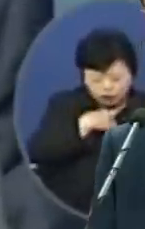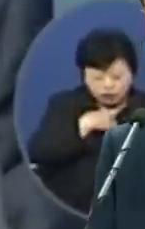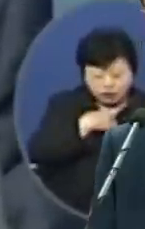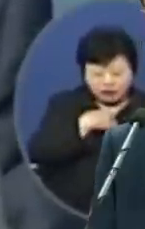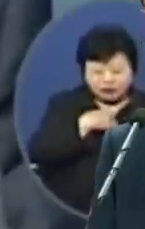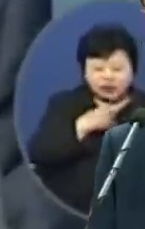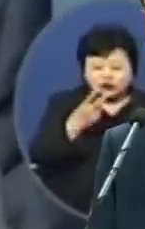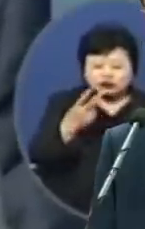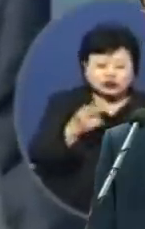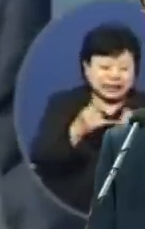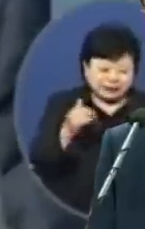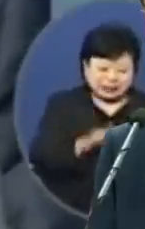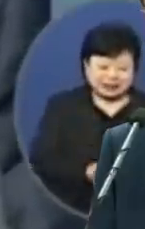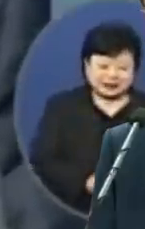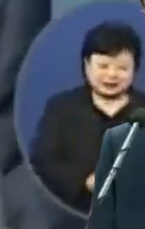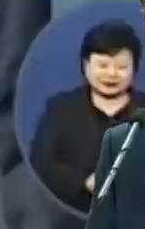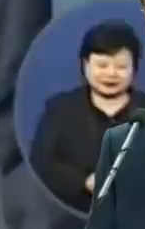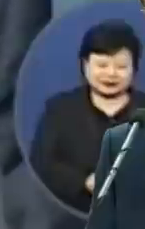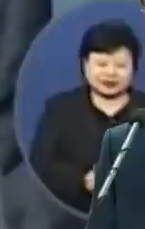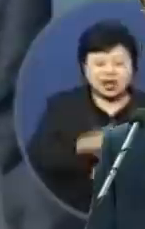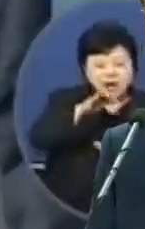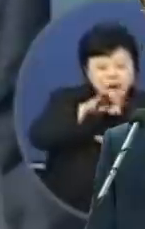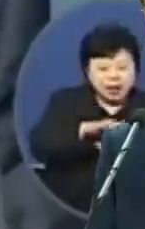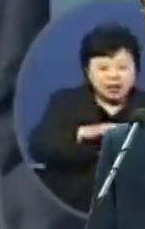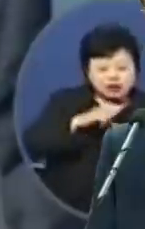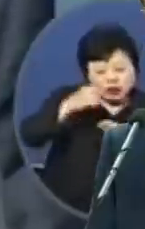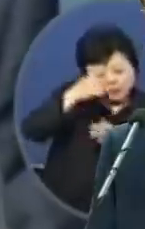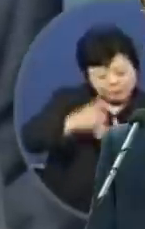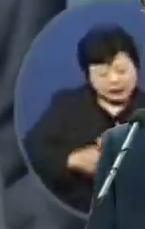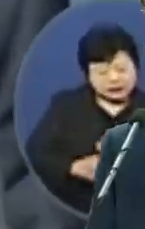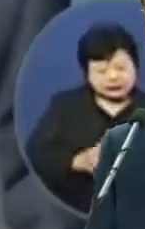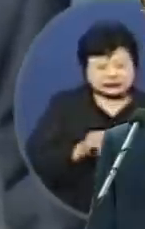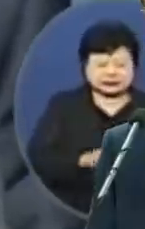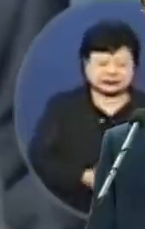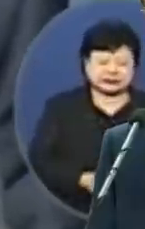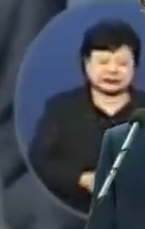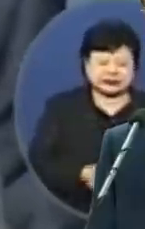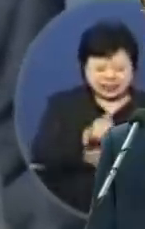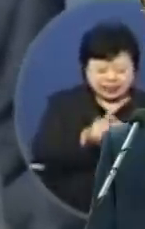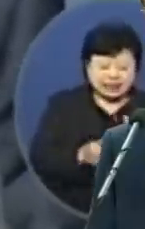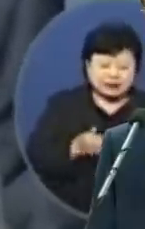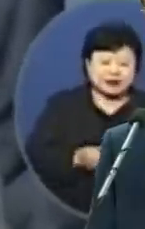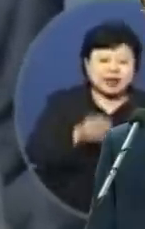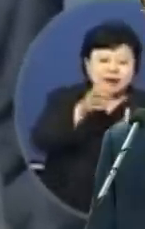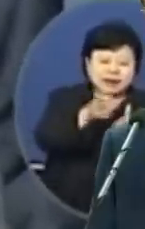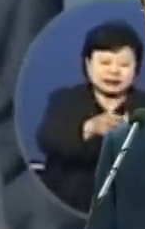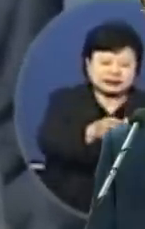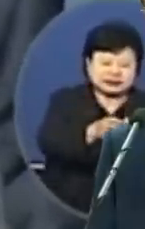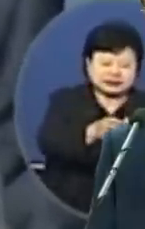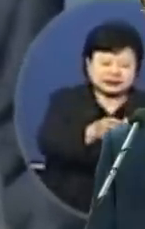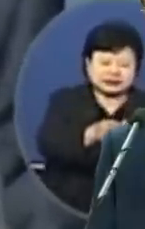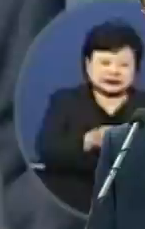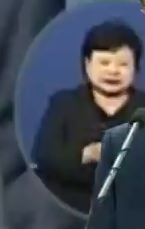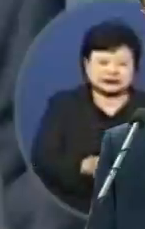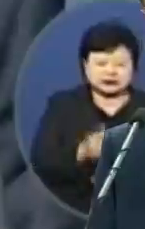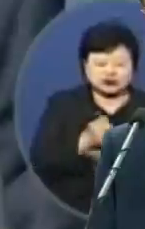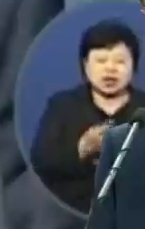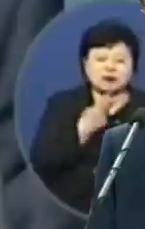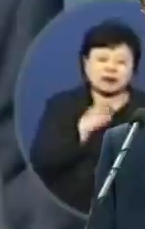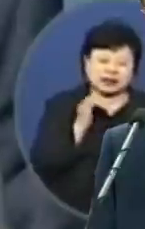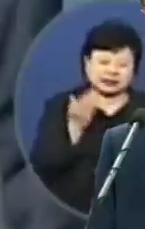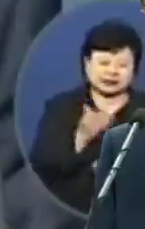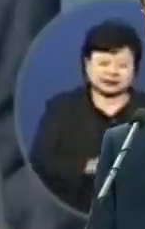그래서 두 사람이 마귀의 말에 넘어가서 하나님께 범죄한 것입니다.